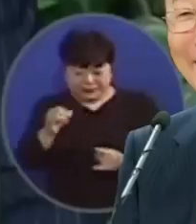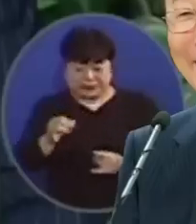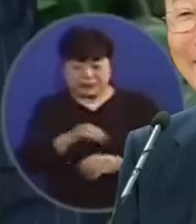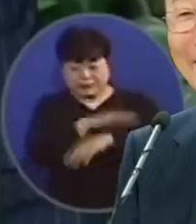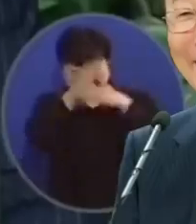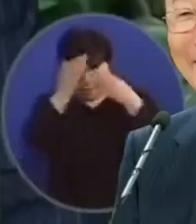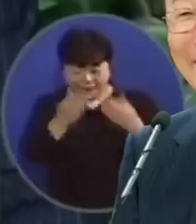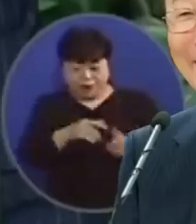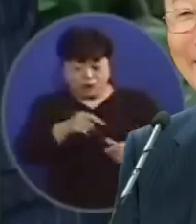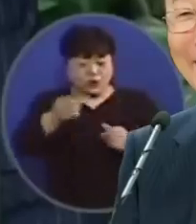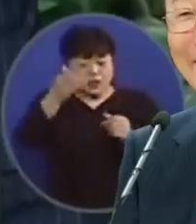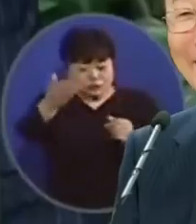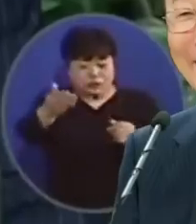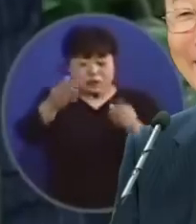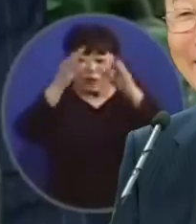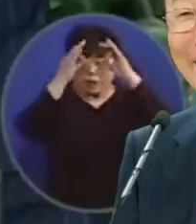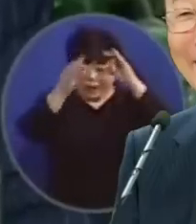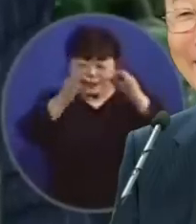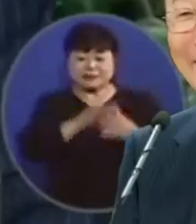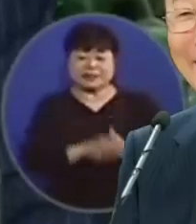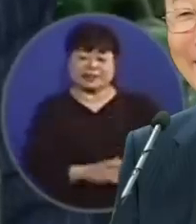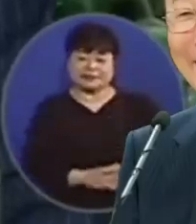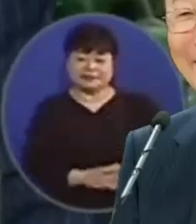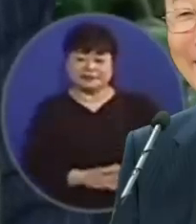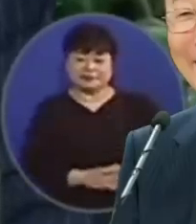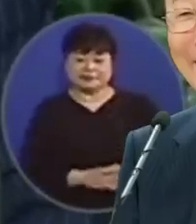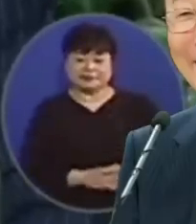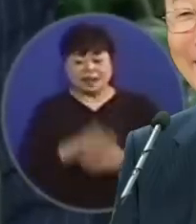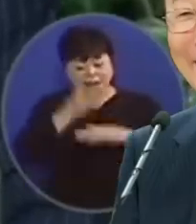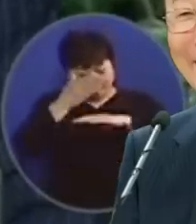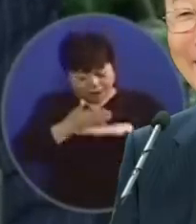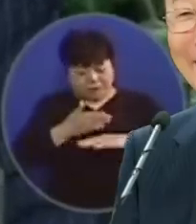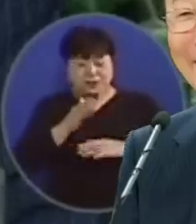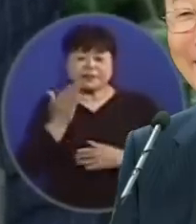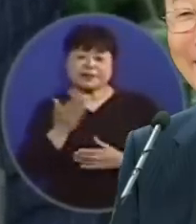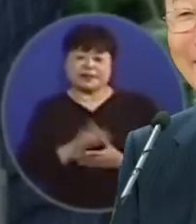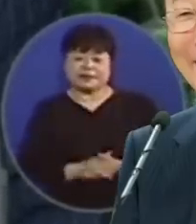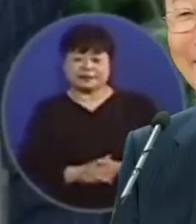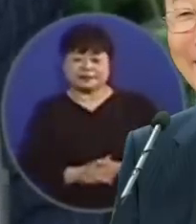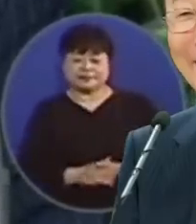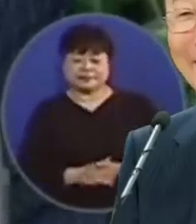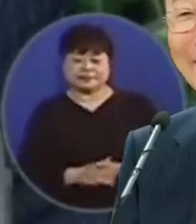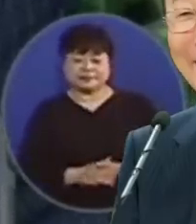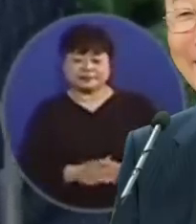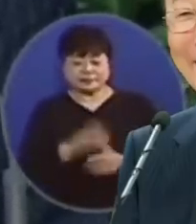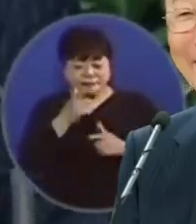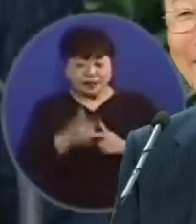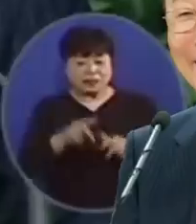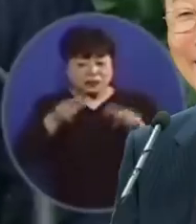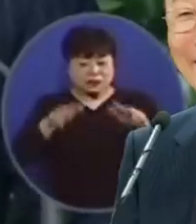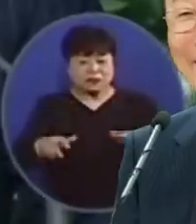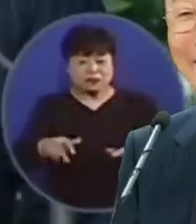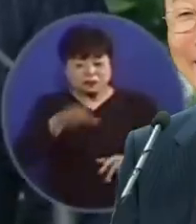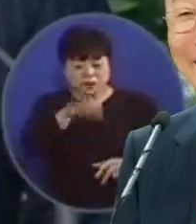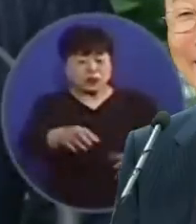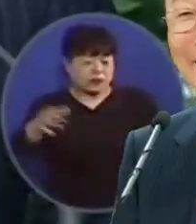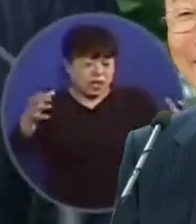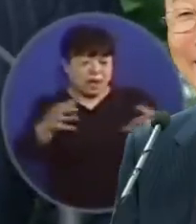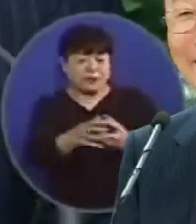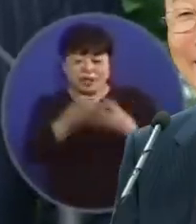다 건져내 주는 것을 보았었습니다. 감사하지 않을 수 없습니다. 그 예수님이 지금 이 자리에